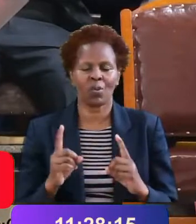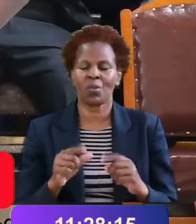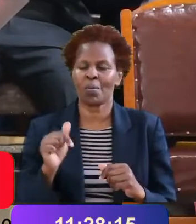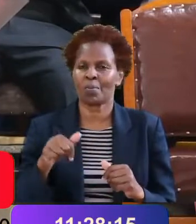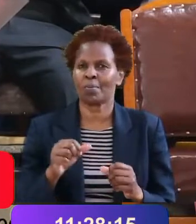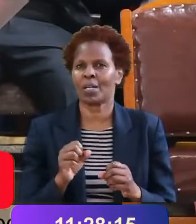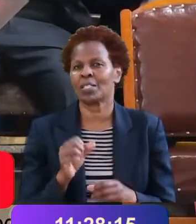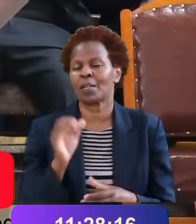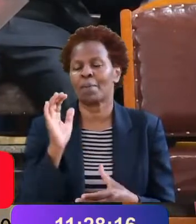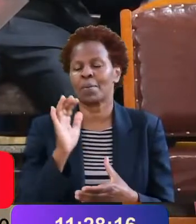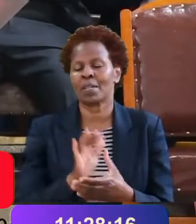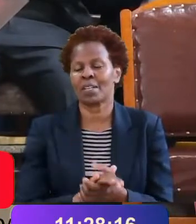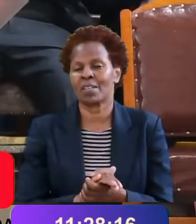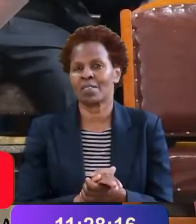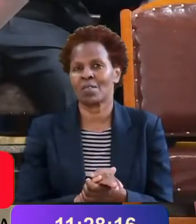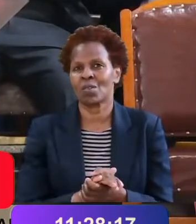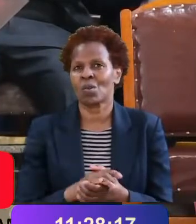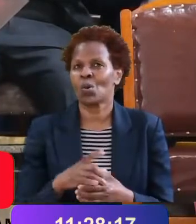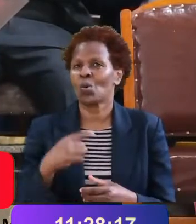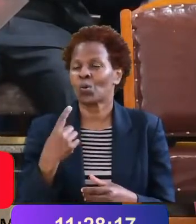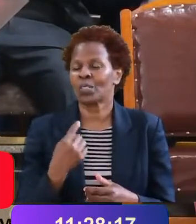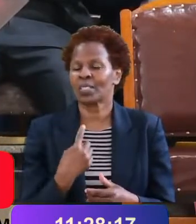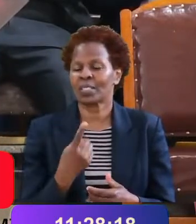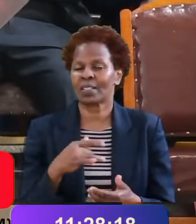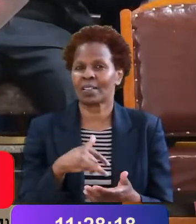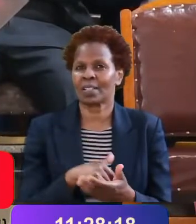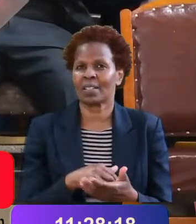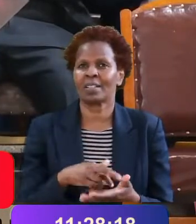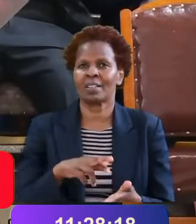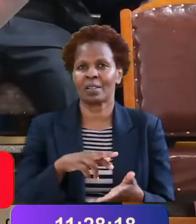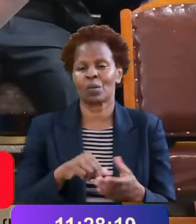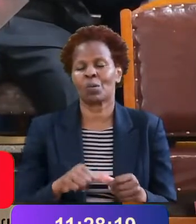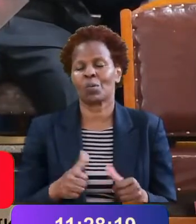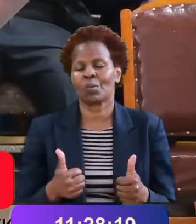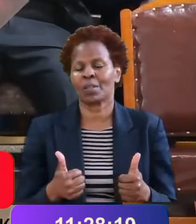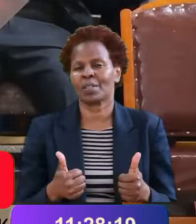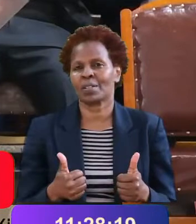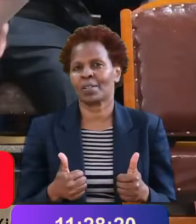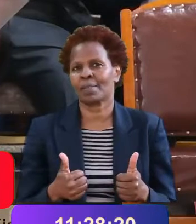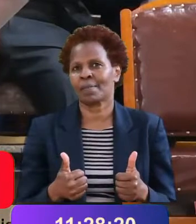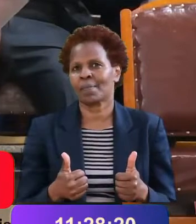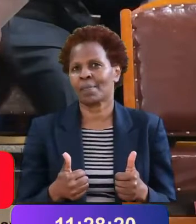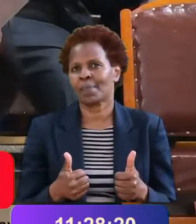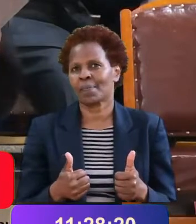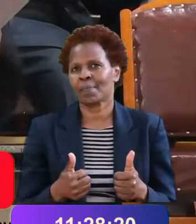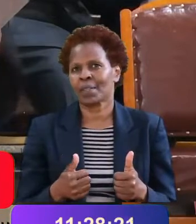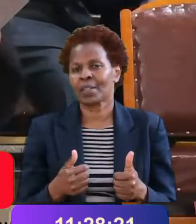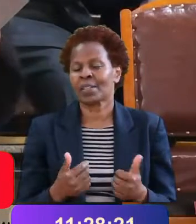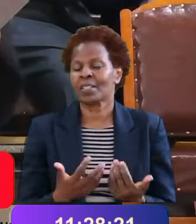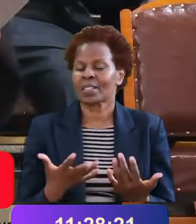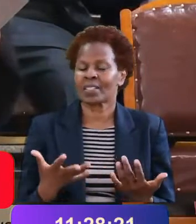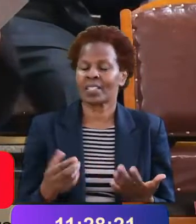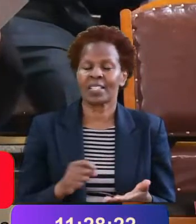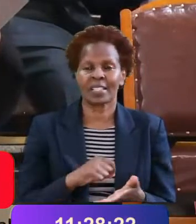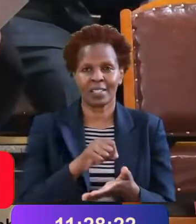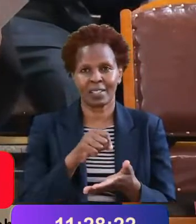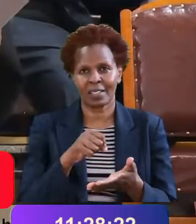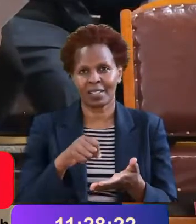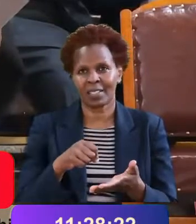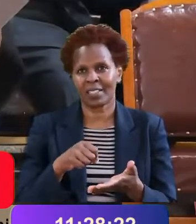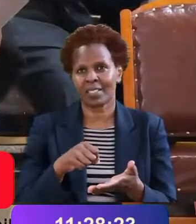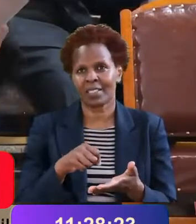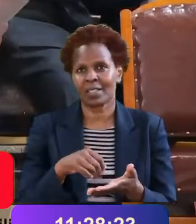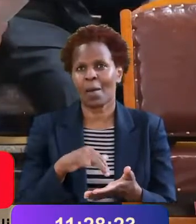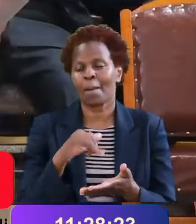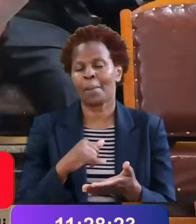yule ambaye alitabiliwa. Na ukisoma vizuri, hasa haya mambo yaliandikwa na